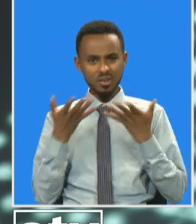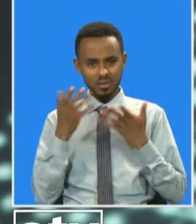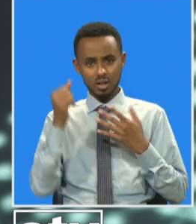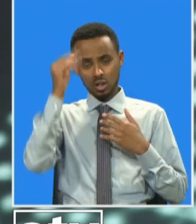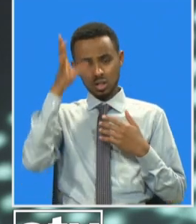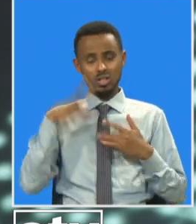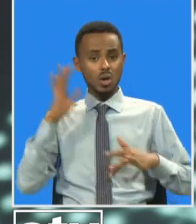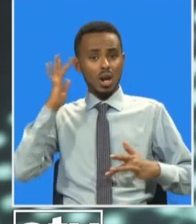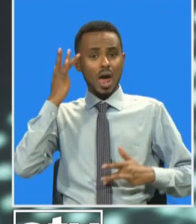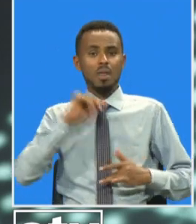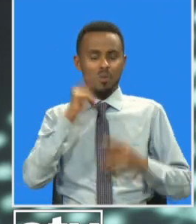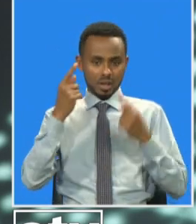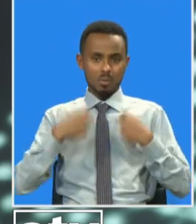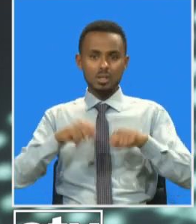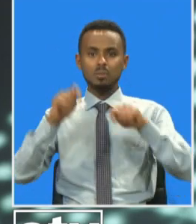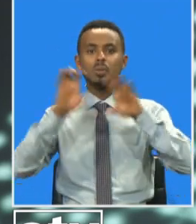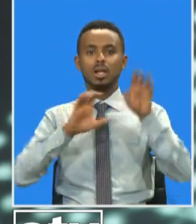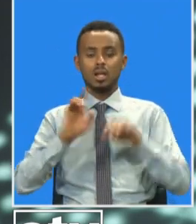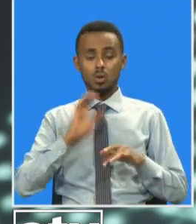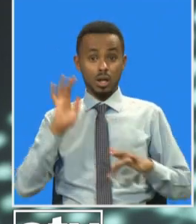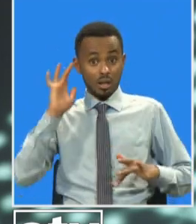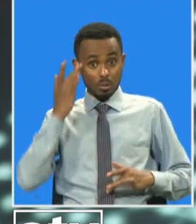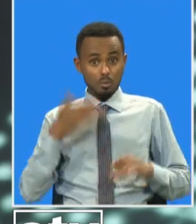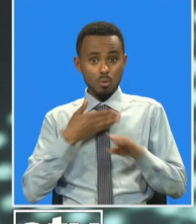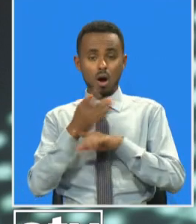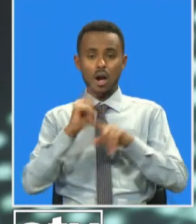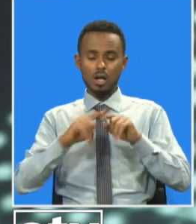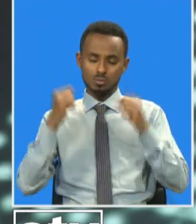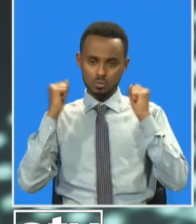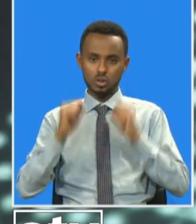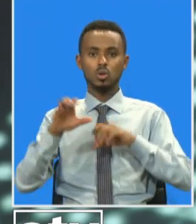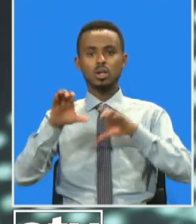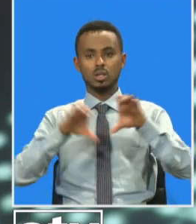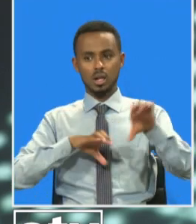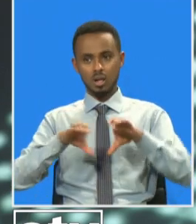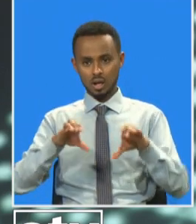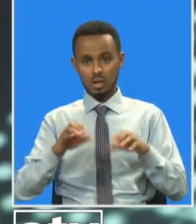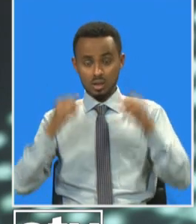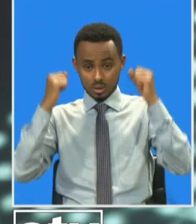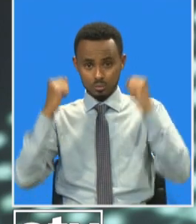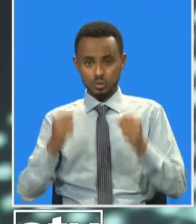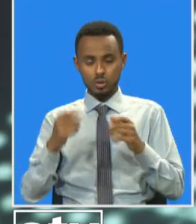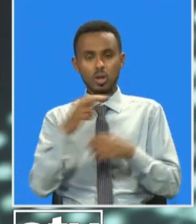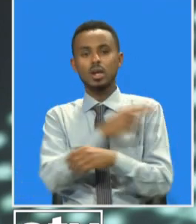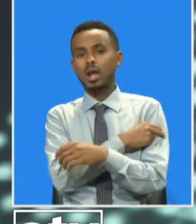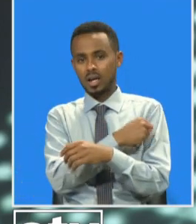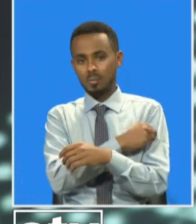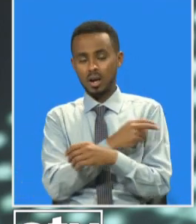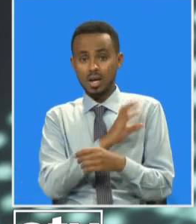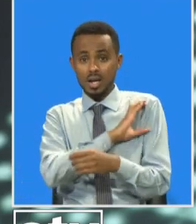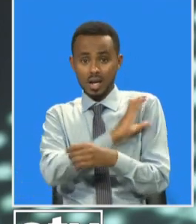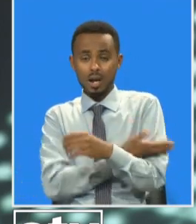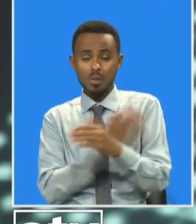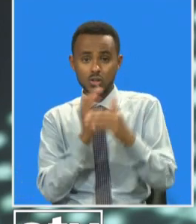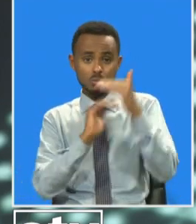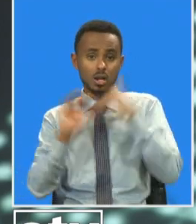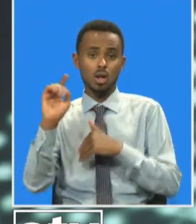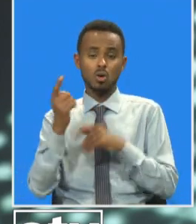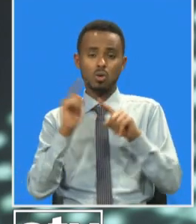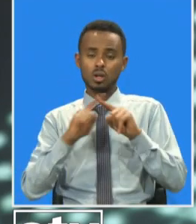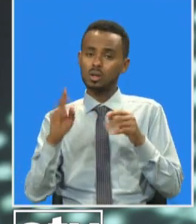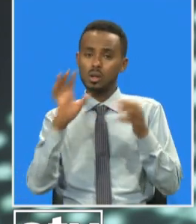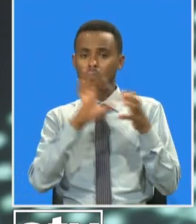ሰው ላለመታመም ጥረት ያደርግ ነው ከታመመ በኋላ ግን ምንችለው እናደርጋለን ምንችለው እናክማለን ከከማችን በላይ ሆነውን